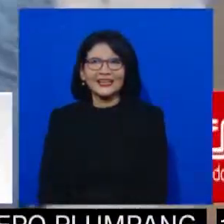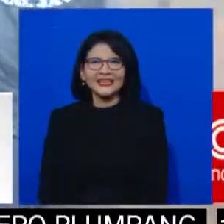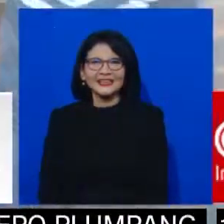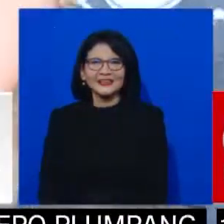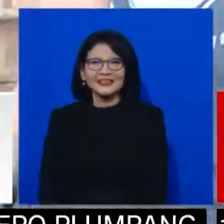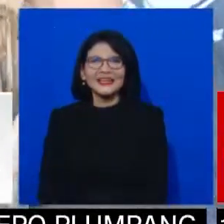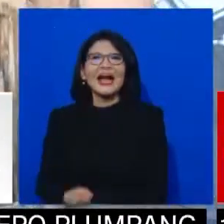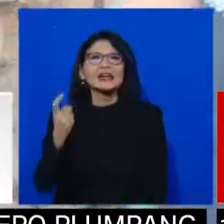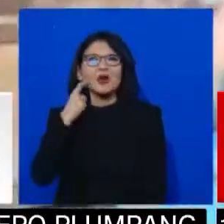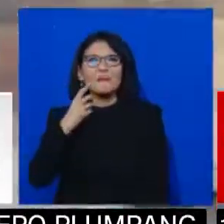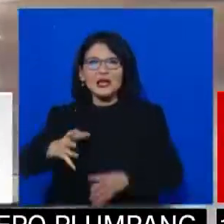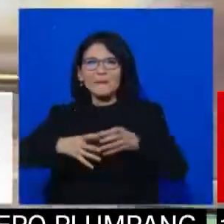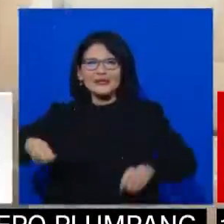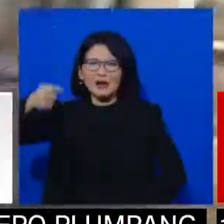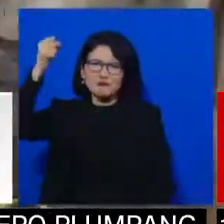jadi.